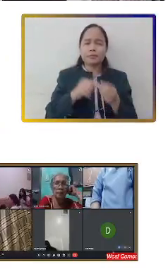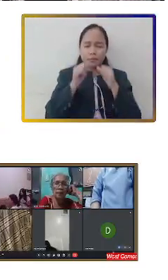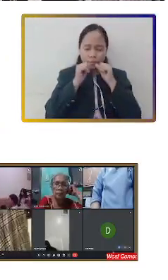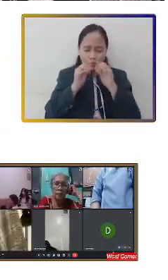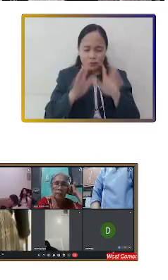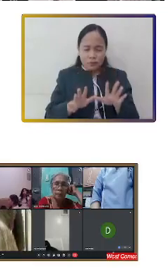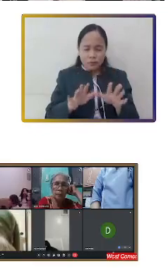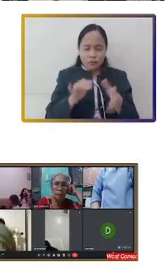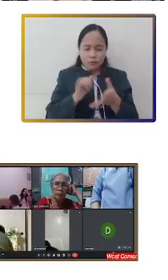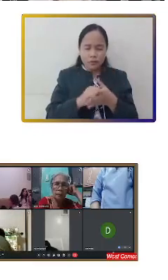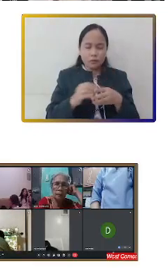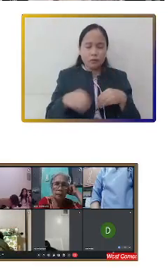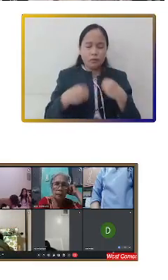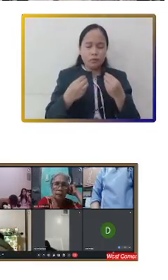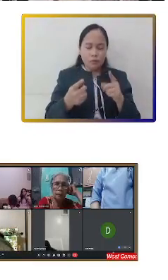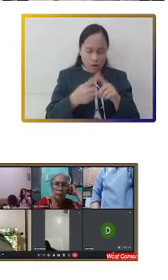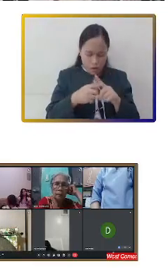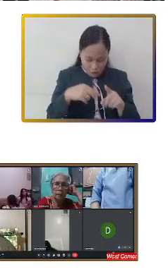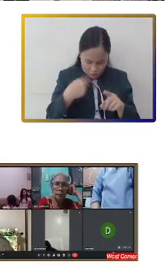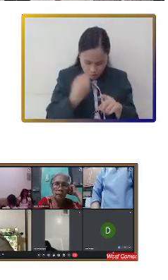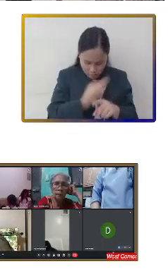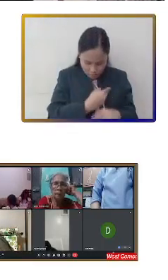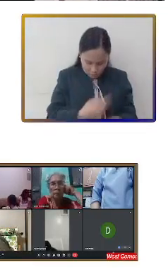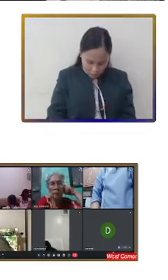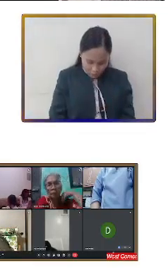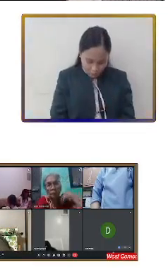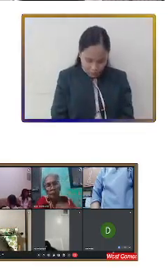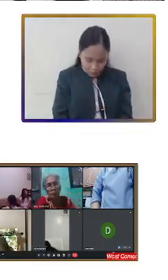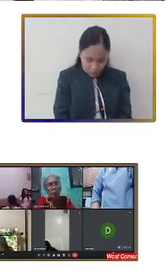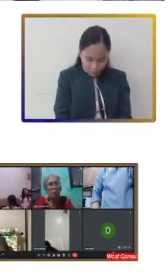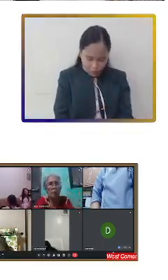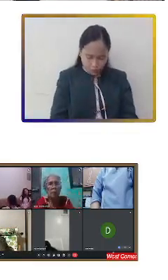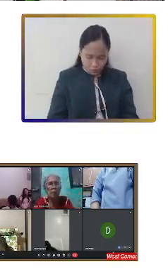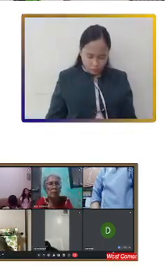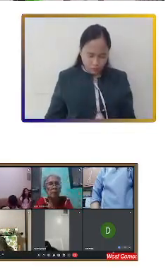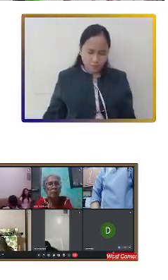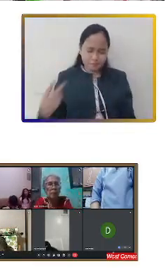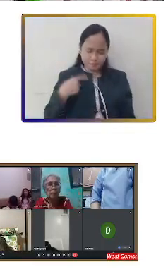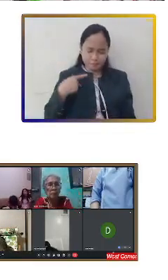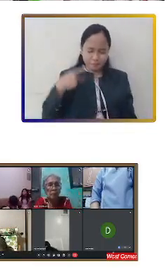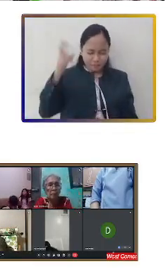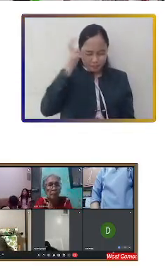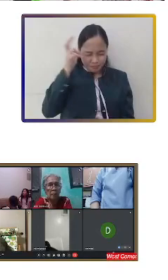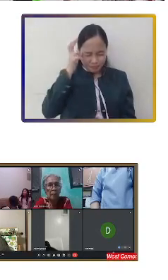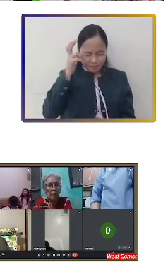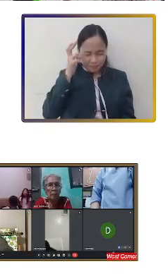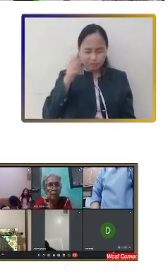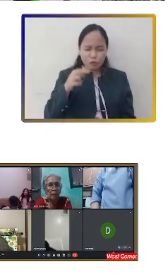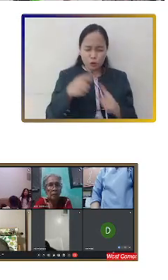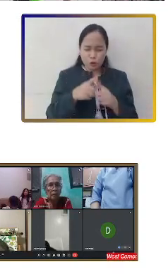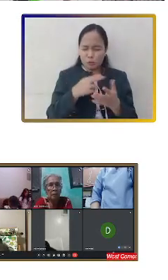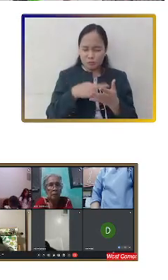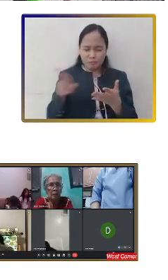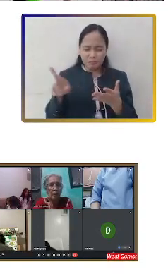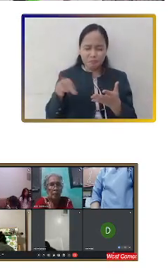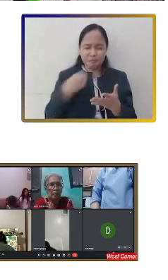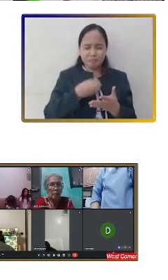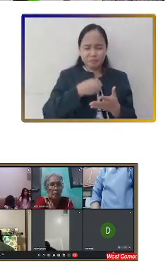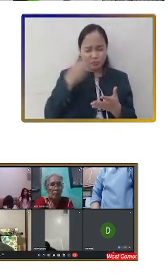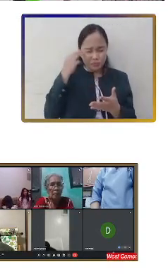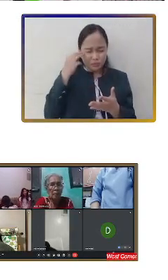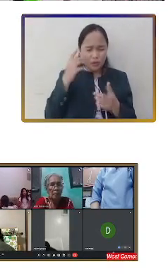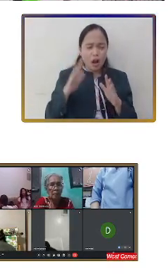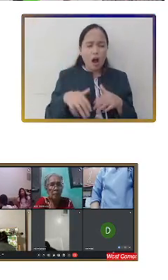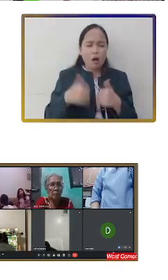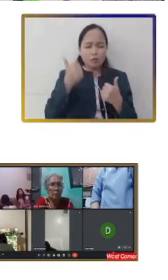na pinagkakaloob niyo po sa aming simbahan. Andyan po palagi ang diablo para alisin sa aming isipan kung gaano pa po kami, gaano niyo po